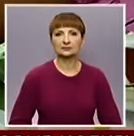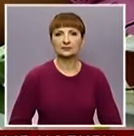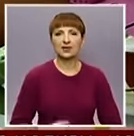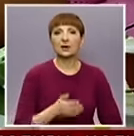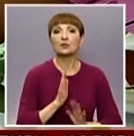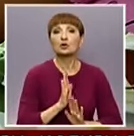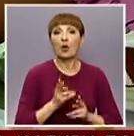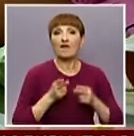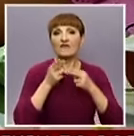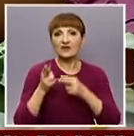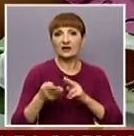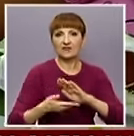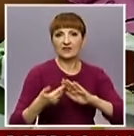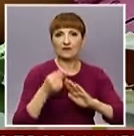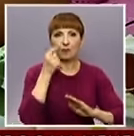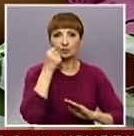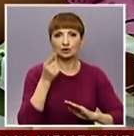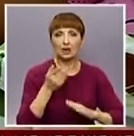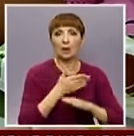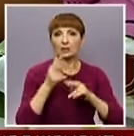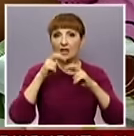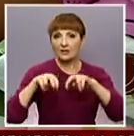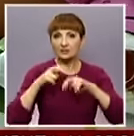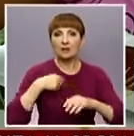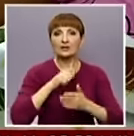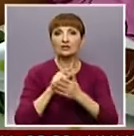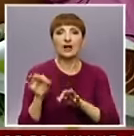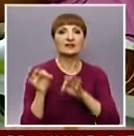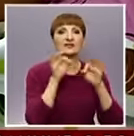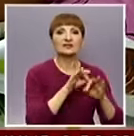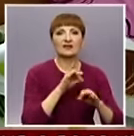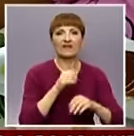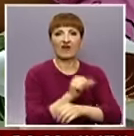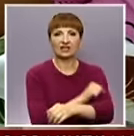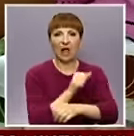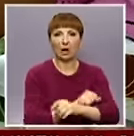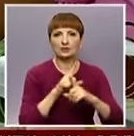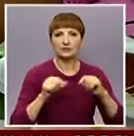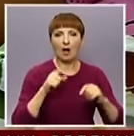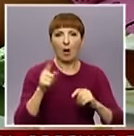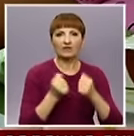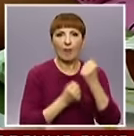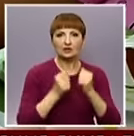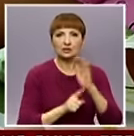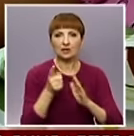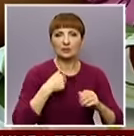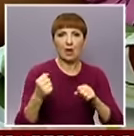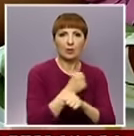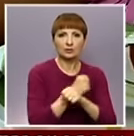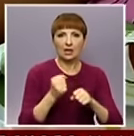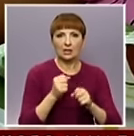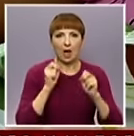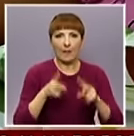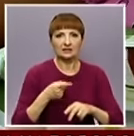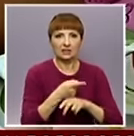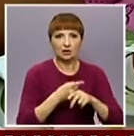Мы всего лишь выехали на вызов мужчины. После осмотра мы должны были отвезти его в наркодиспансер. Но в машине он просто начал избивать меня и угрожать ножом.